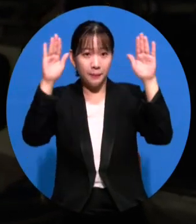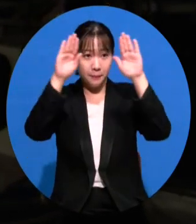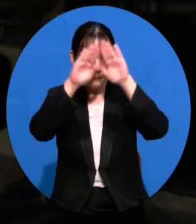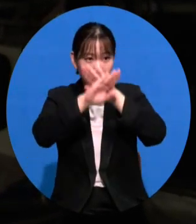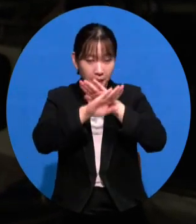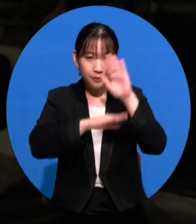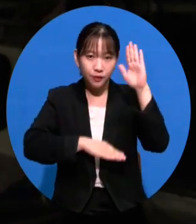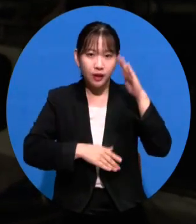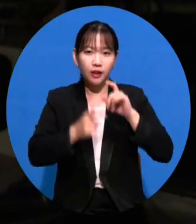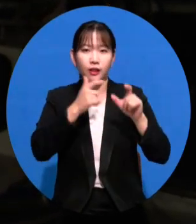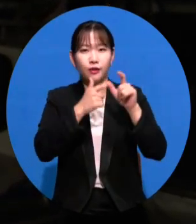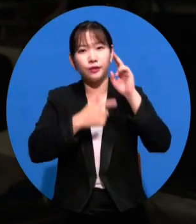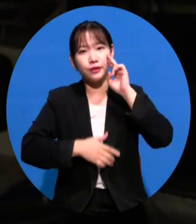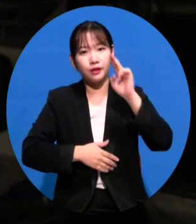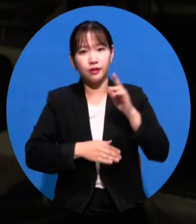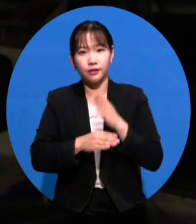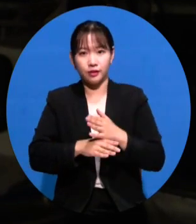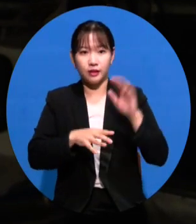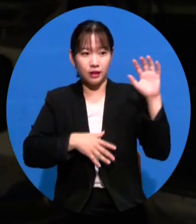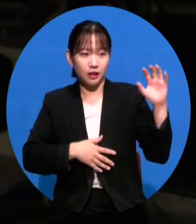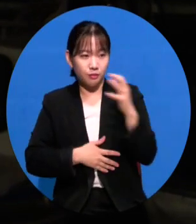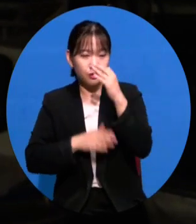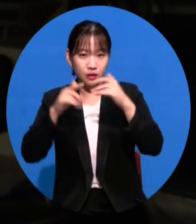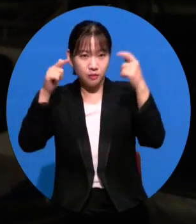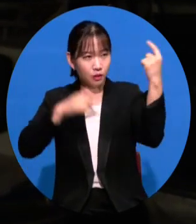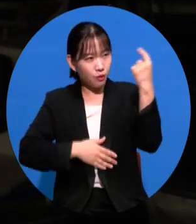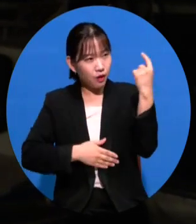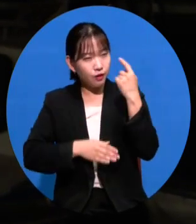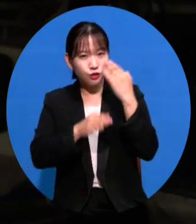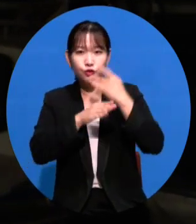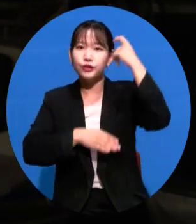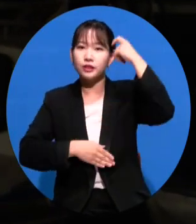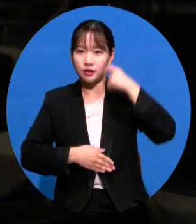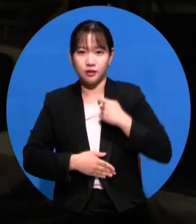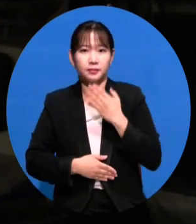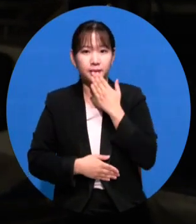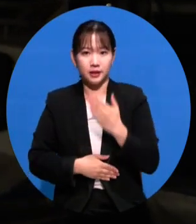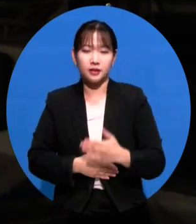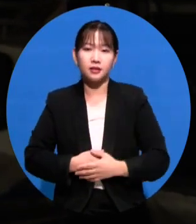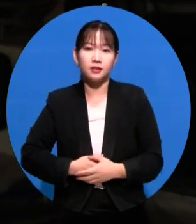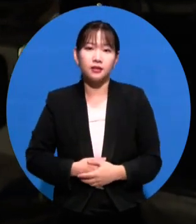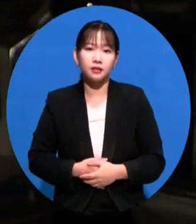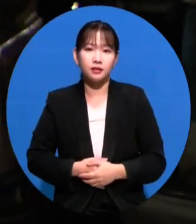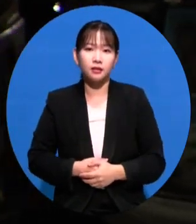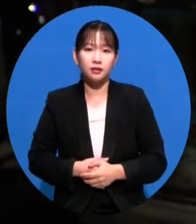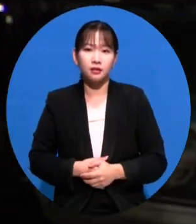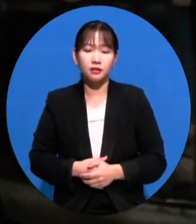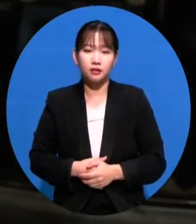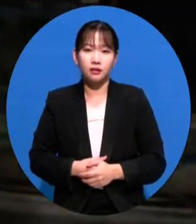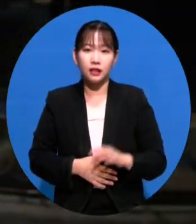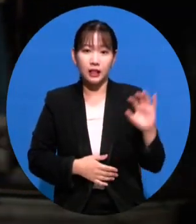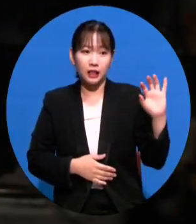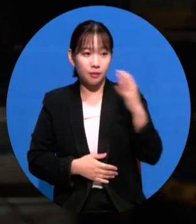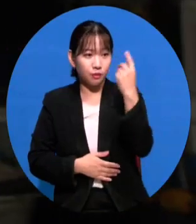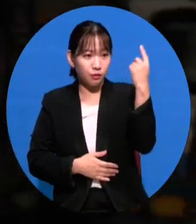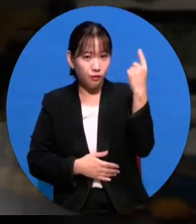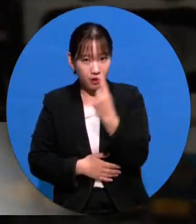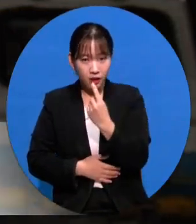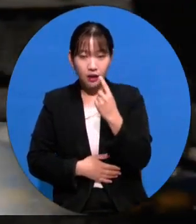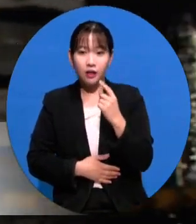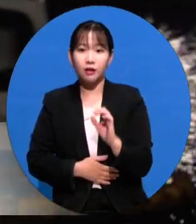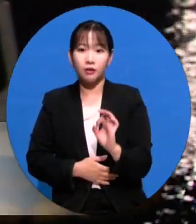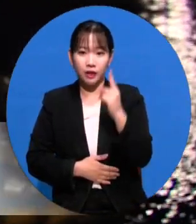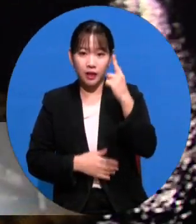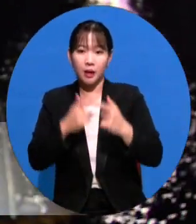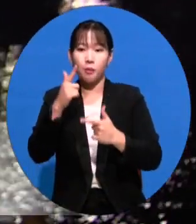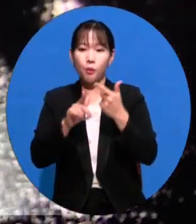되면서 점차 강해지고 있는데요. 태풍이 전남 지역에 점점 가깝게 다가오고 있다는 것을 느낄 수 있습니다. 태풍이 북상하면서